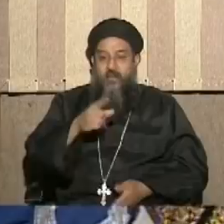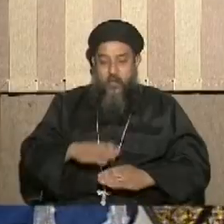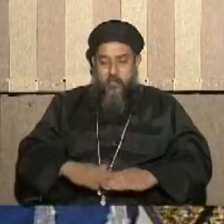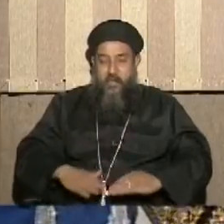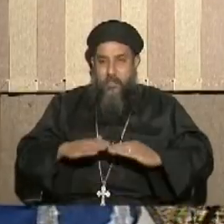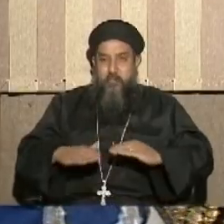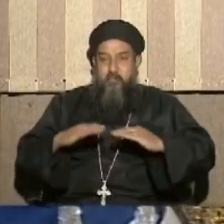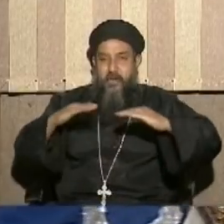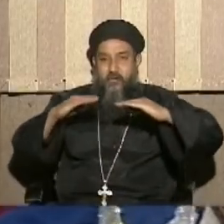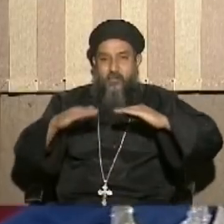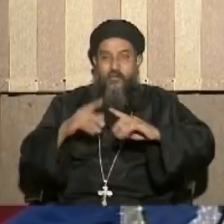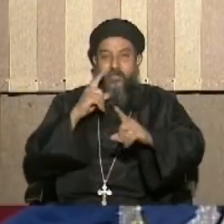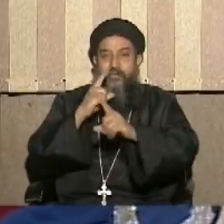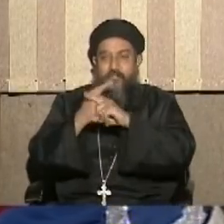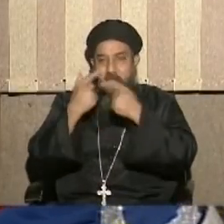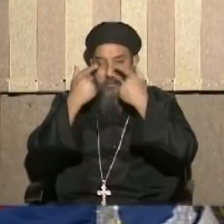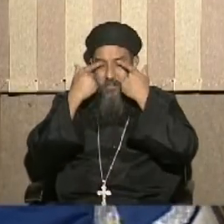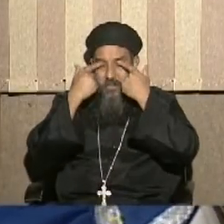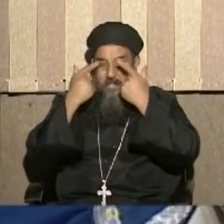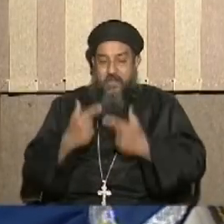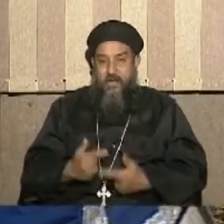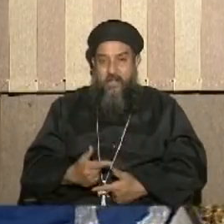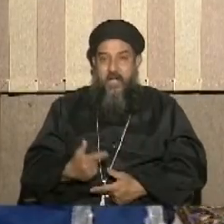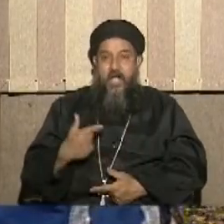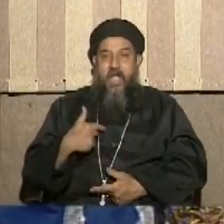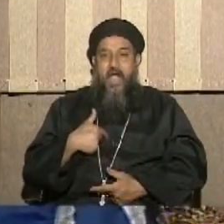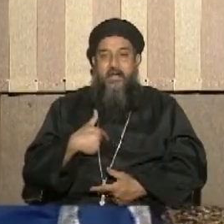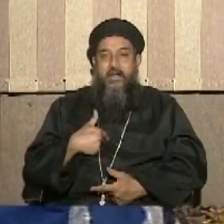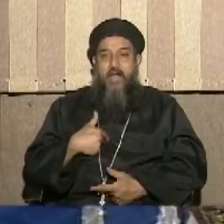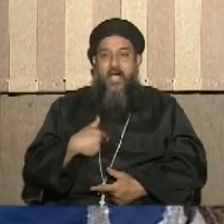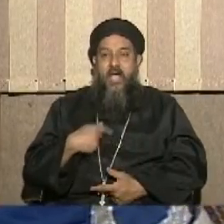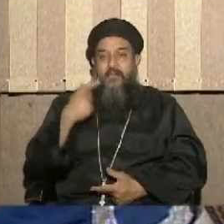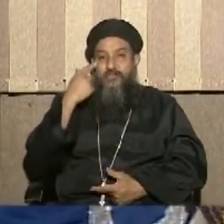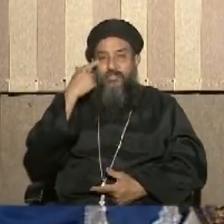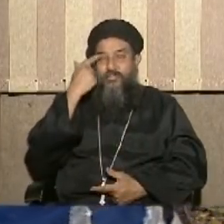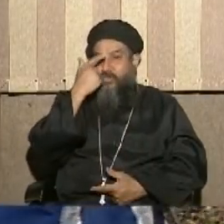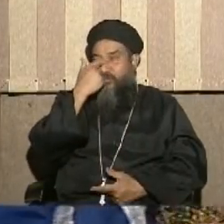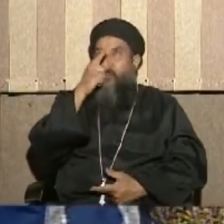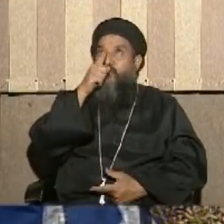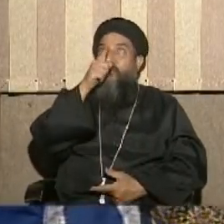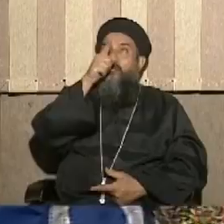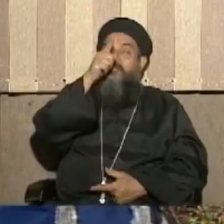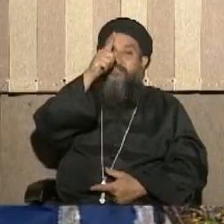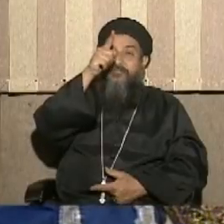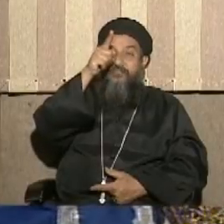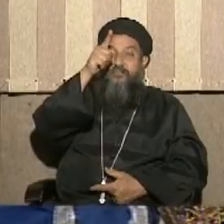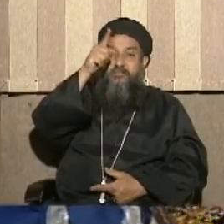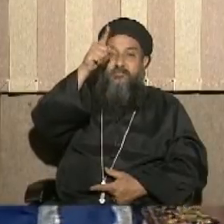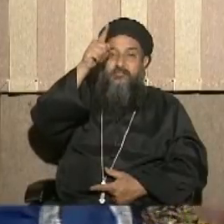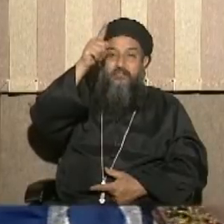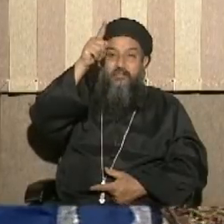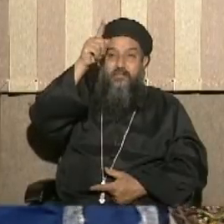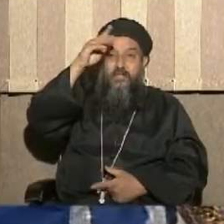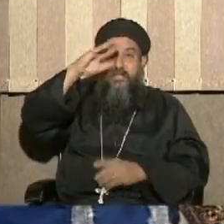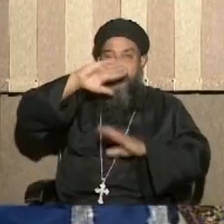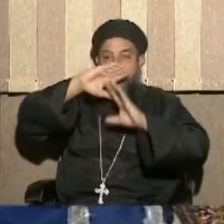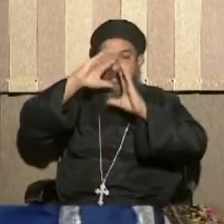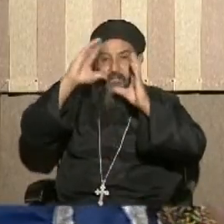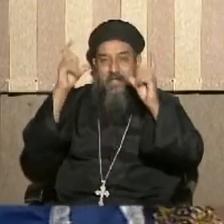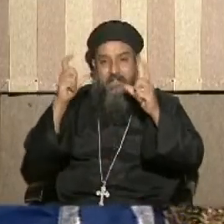كانوا بيكبروا قدام عيني، كنت بتمنى اليوم اللي اشوف فيهم ليهم